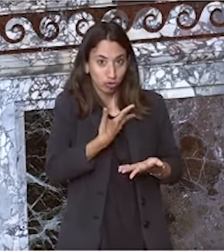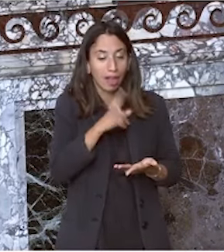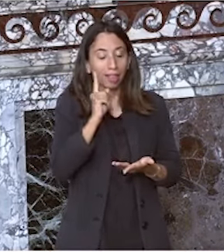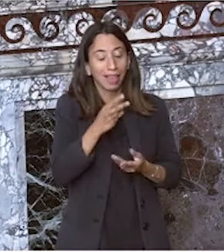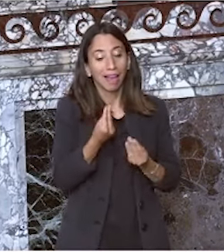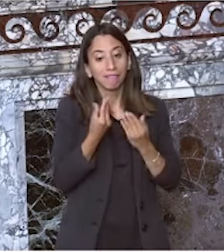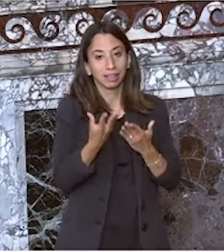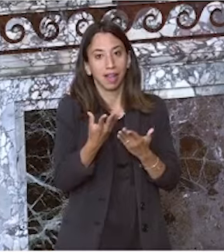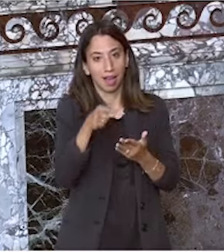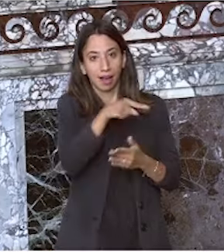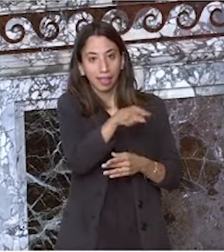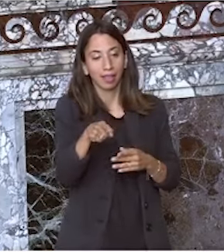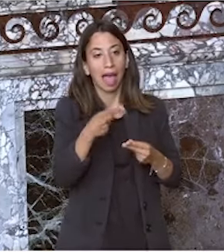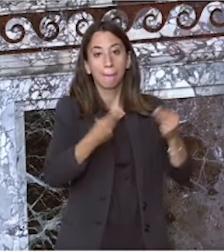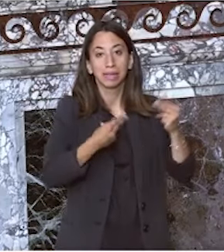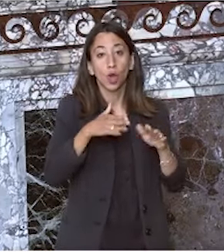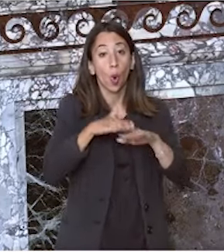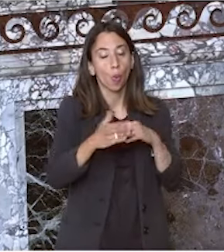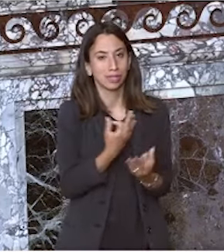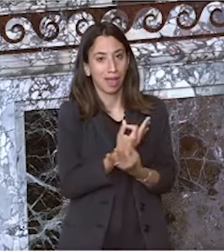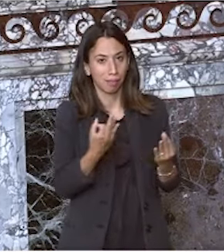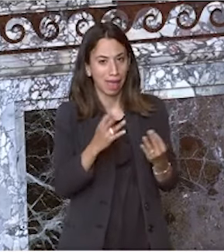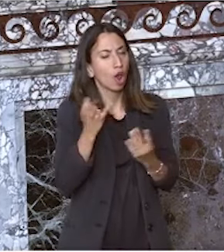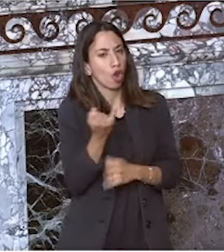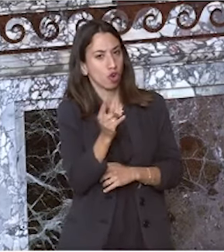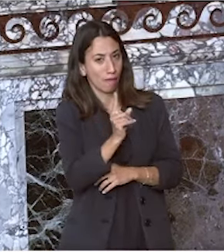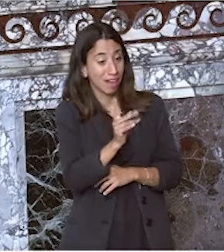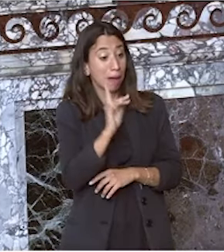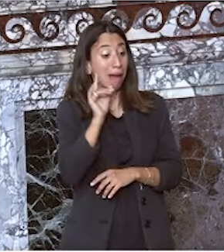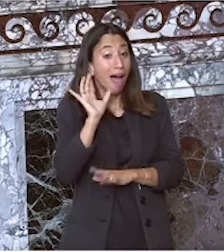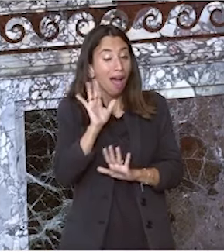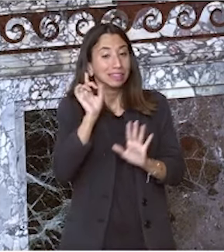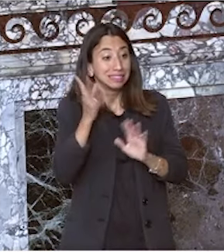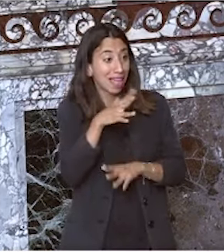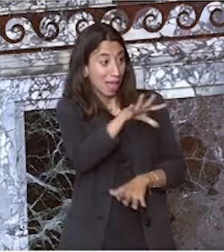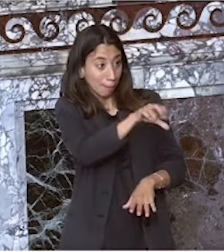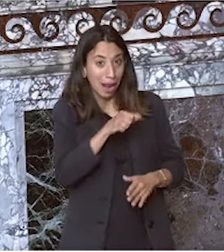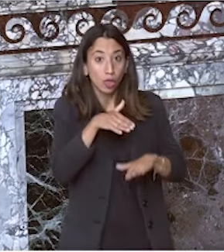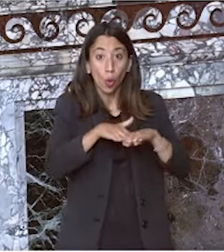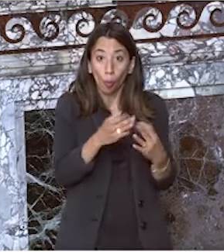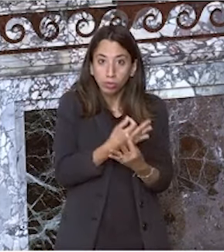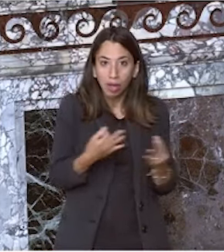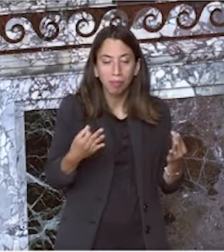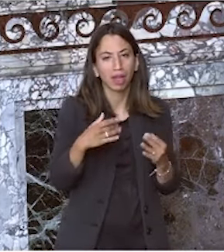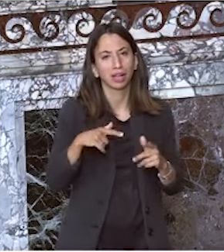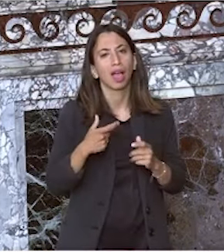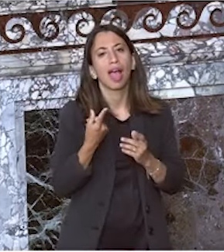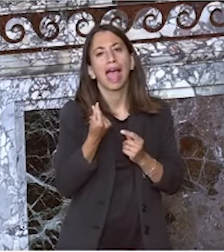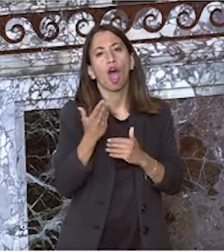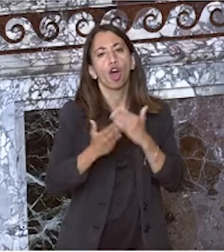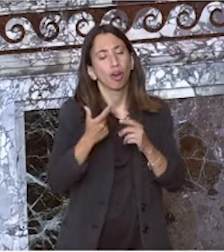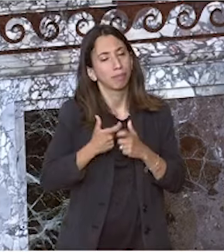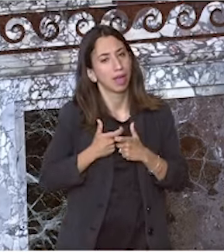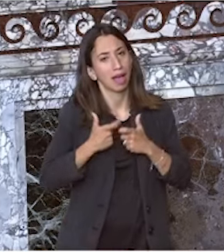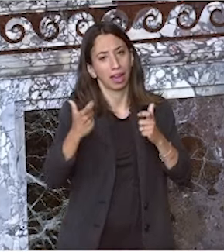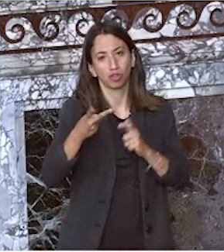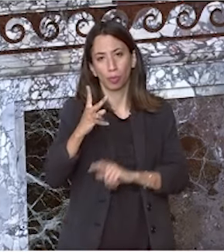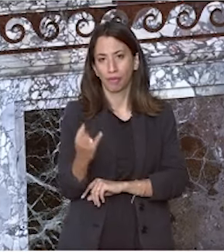per le amministrazioni, ma è cruciale per risollevare la crescita potenziale dell'economia. La piena attuazione